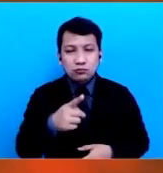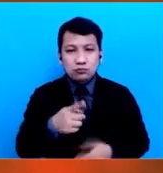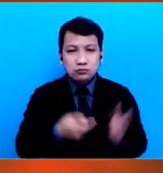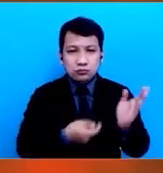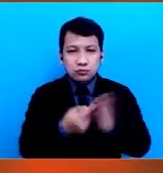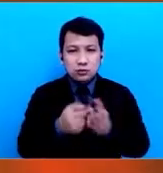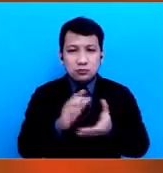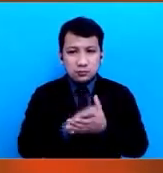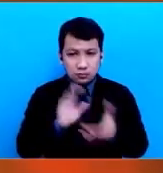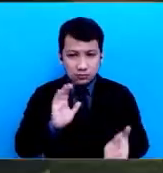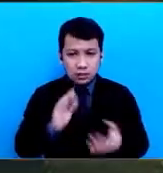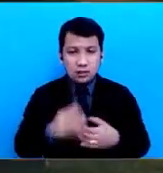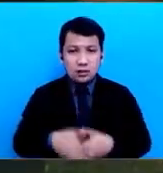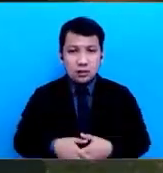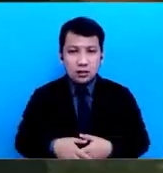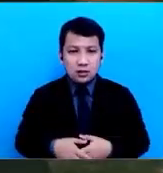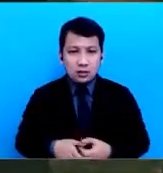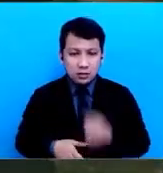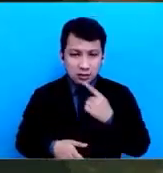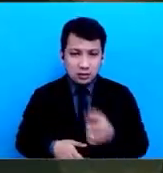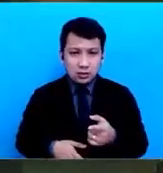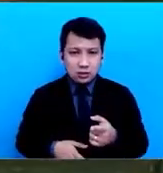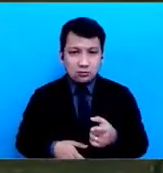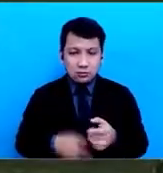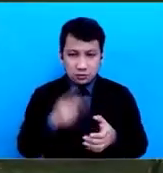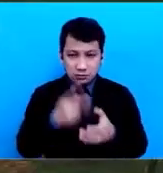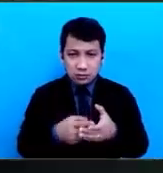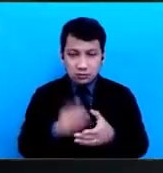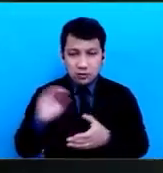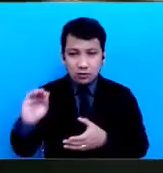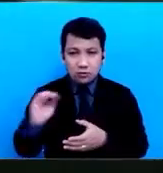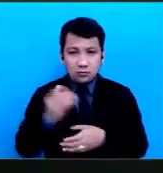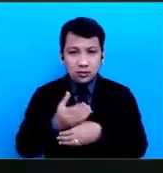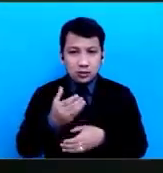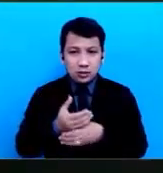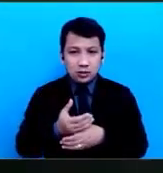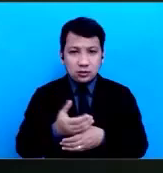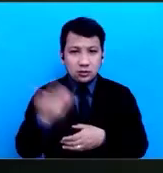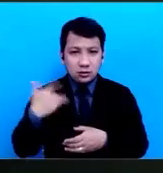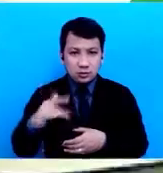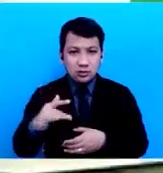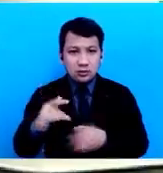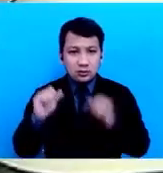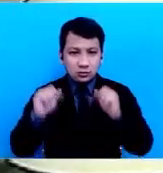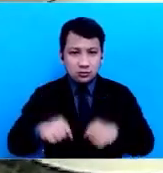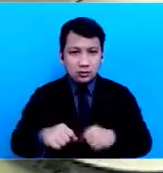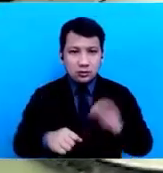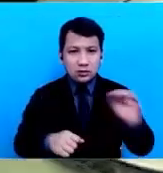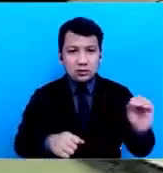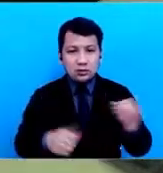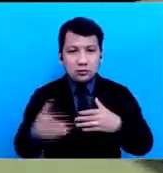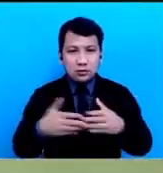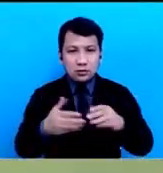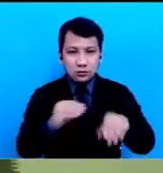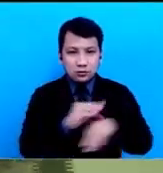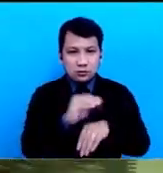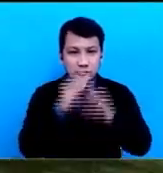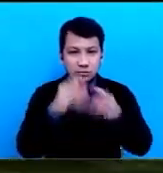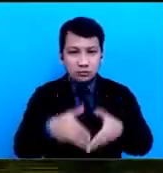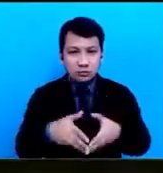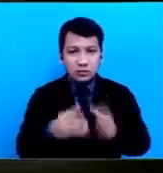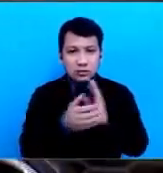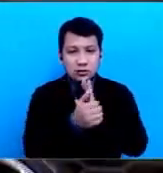pa yan. Kaya para sa mga may sasakyan, diskarte na lang ang pwedeng sandalan at kumonsulta na nga tayo sa